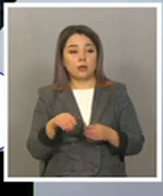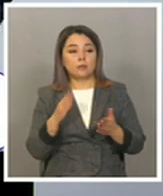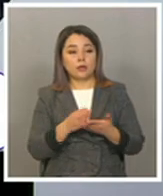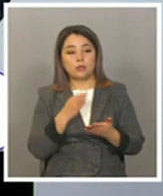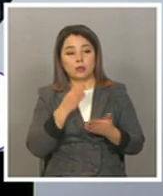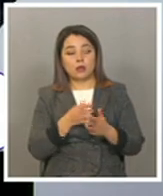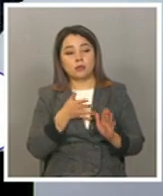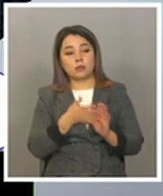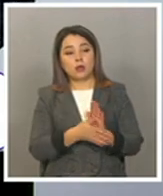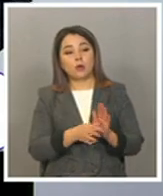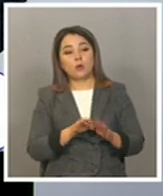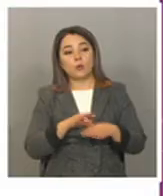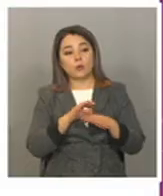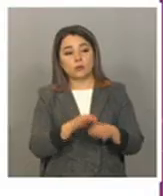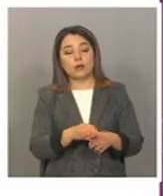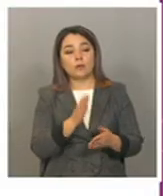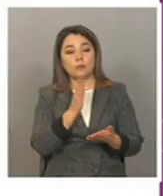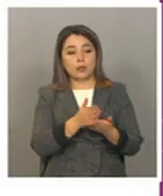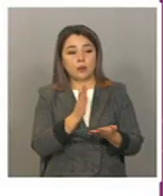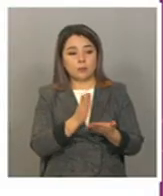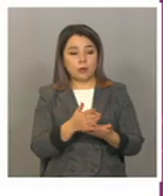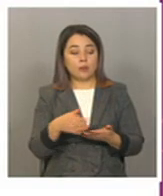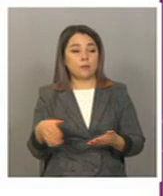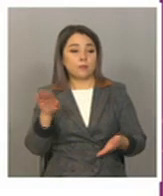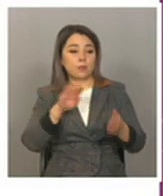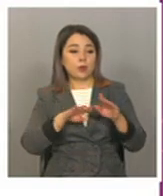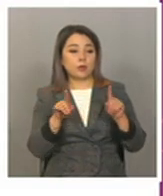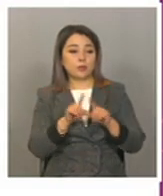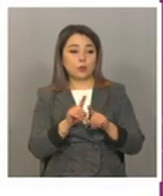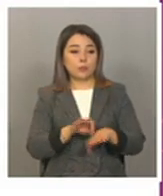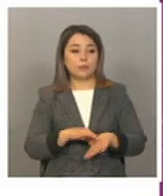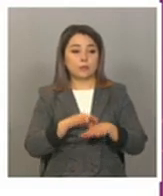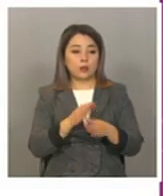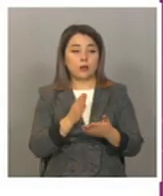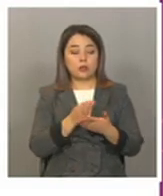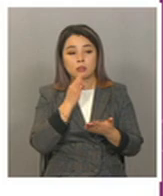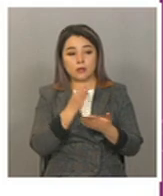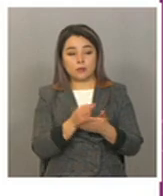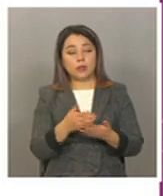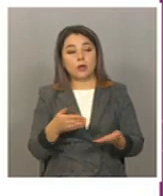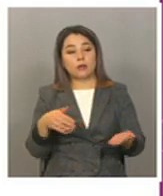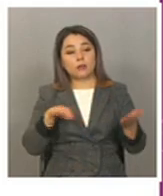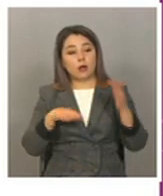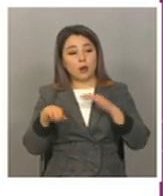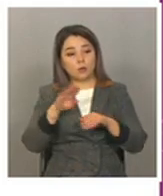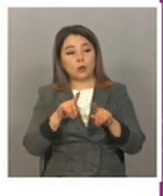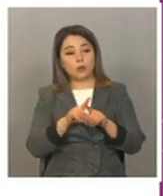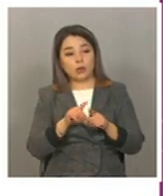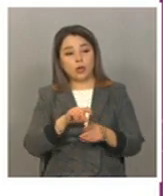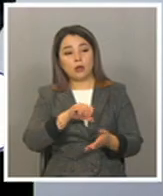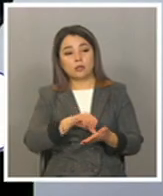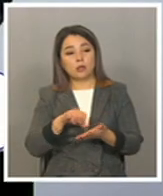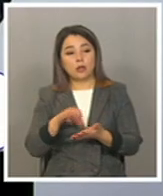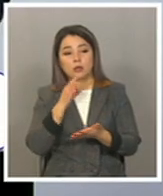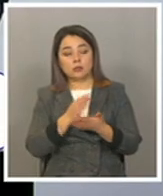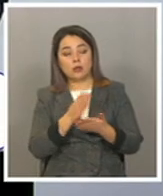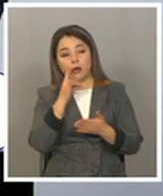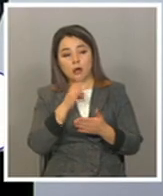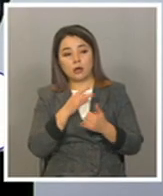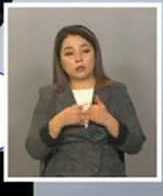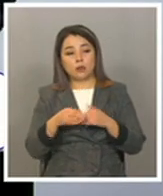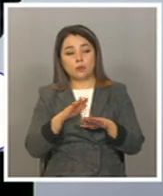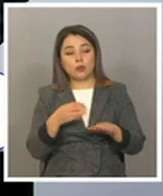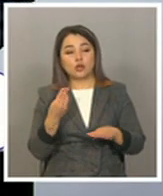бағытта өзгереді. Ал келесі биіктік белдеулікке тоқталатын болсақ, ол тауларға қатысты айтылған. Яғни Қазақстан аумағының